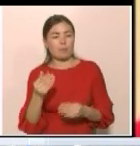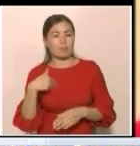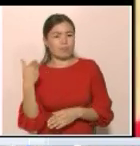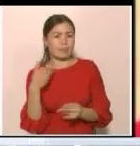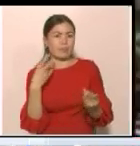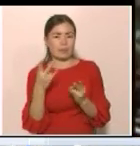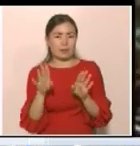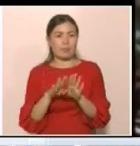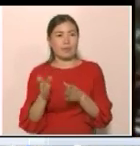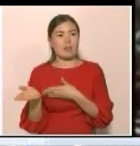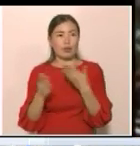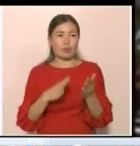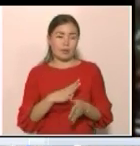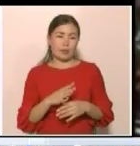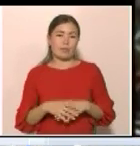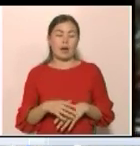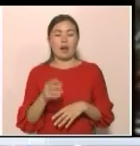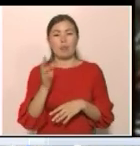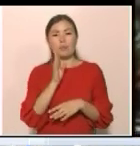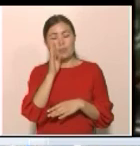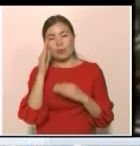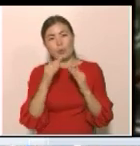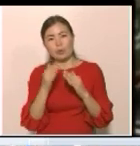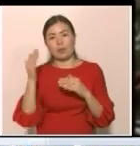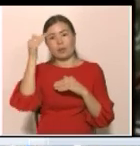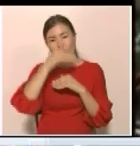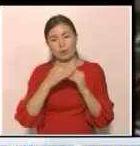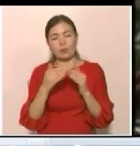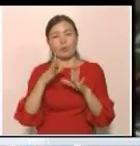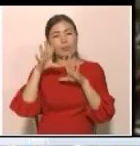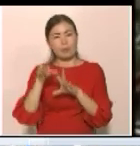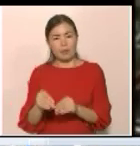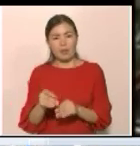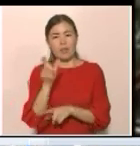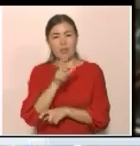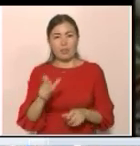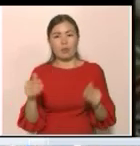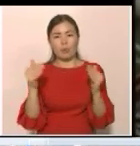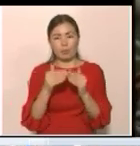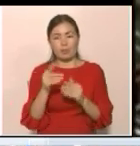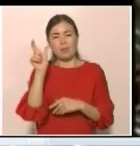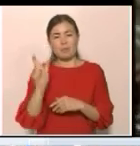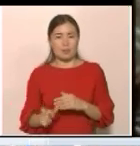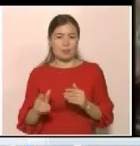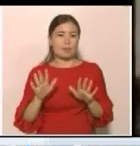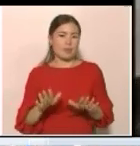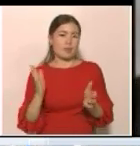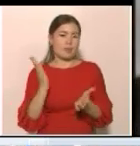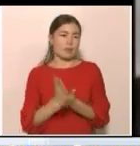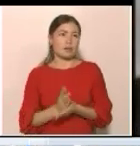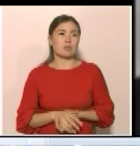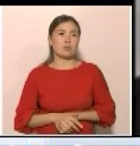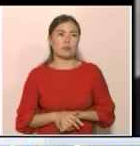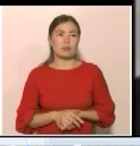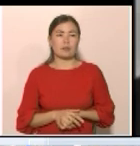өткізуге шақырды. Күндіз үйде болыңдар, түнде үйге қоныңдар, жақсы адамға үйінде біргізілік орын бар. Аман